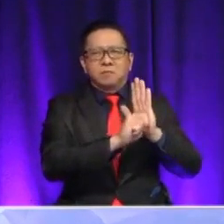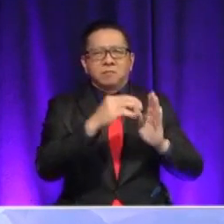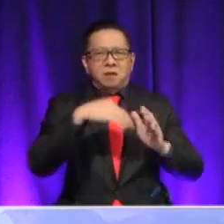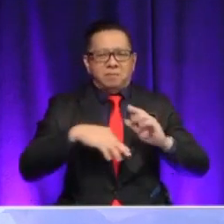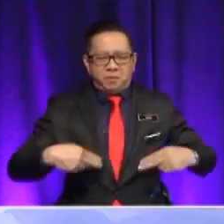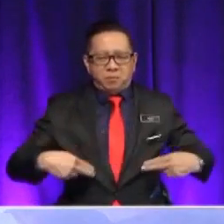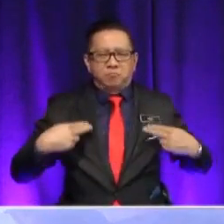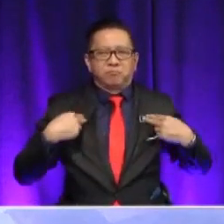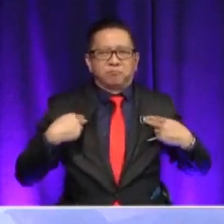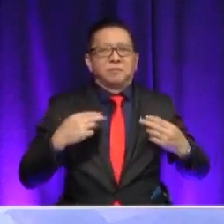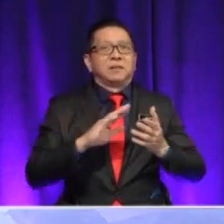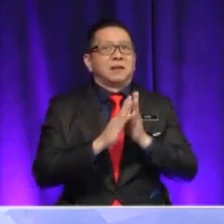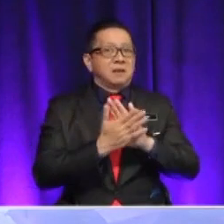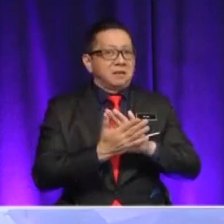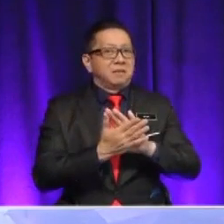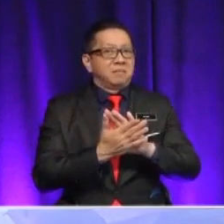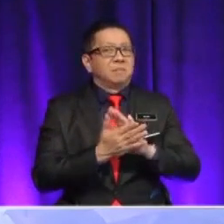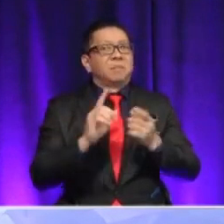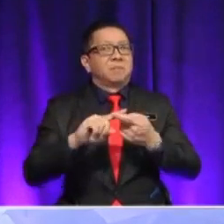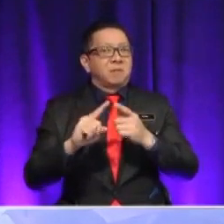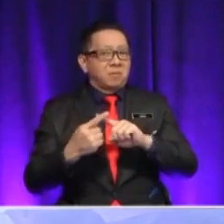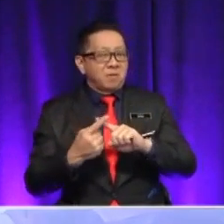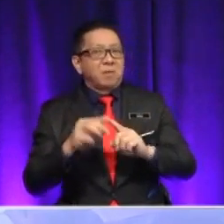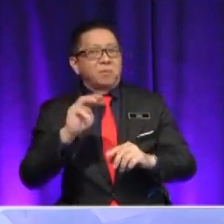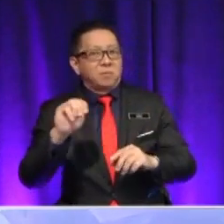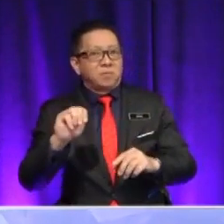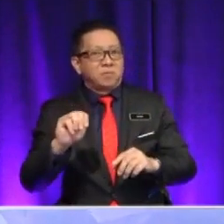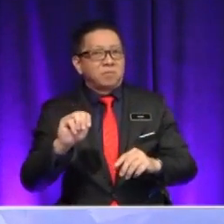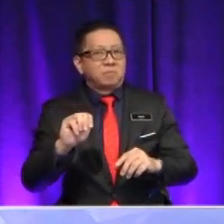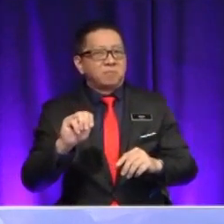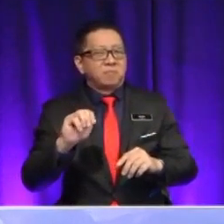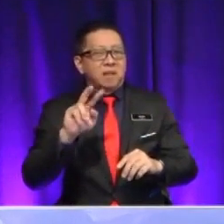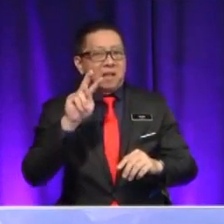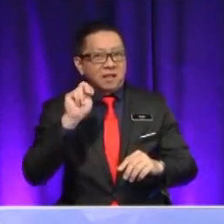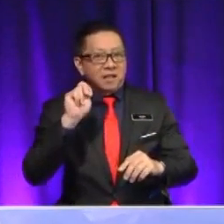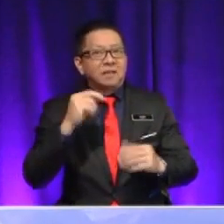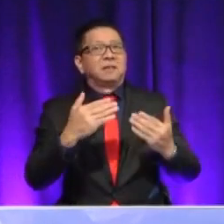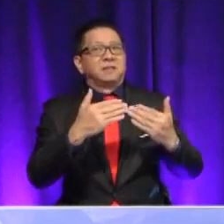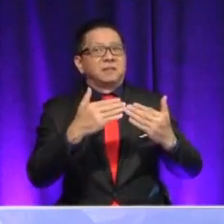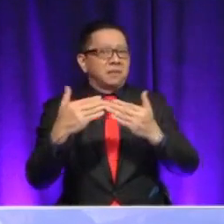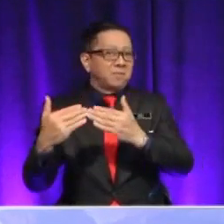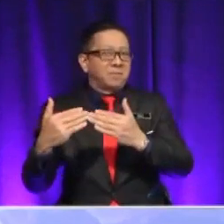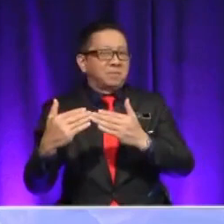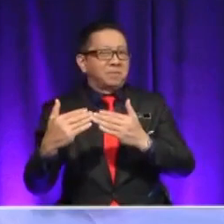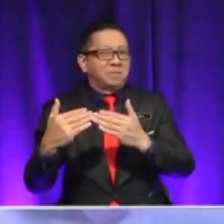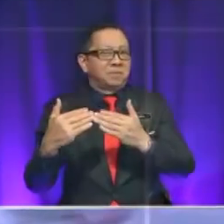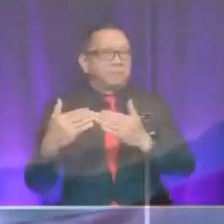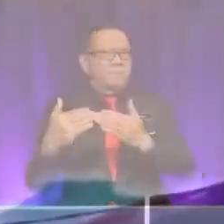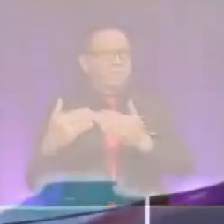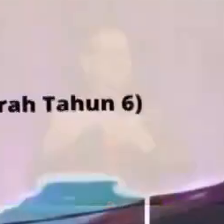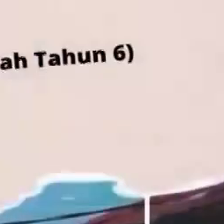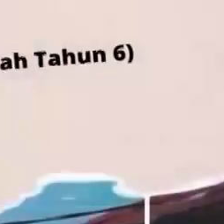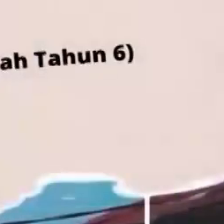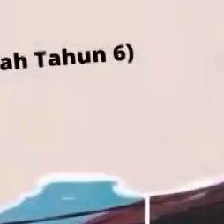seharian. Jadi kawan-kawan di rumah, nak tahu dengan lebih lanjut lagi tentang rukun negara, kita kembali selepas ini hanya di slot tahap 2 Didik TV KPM.